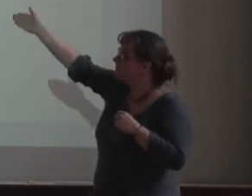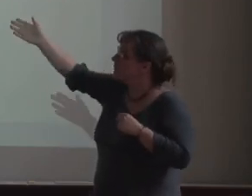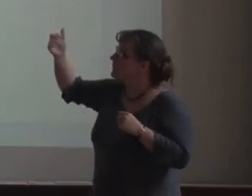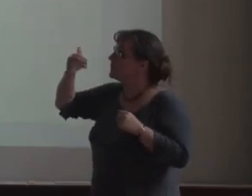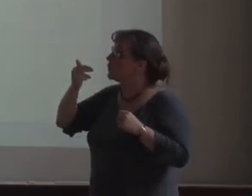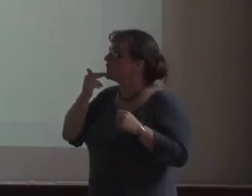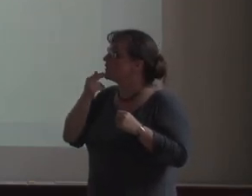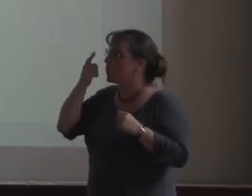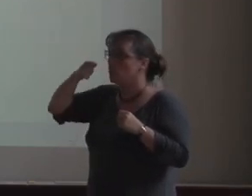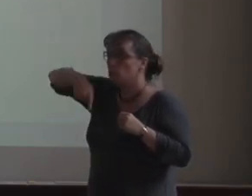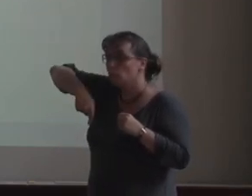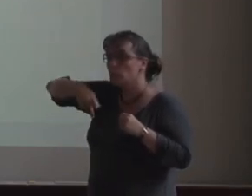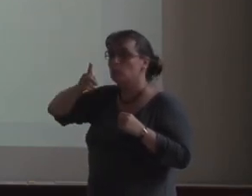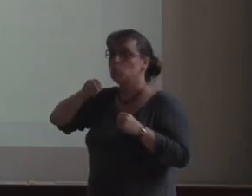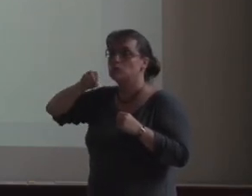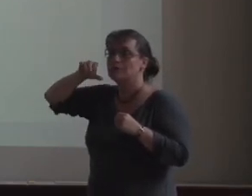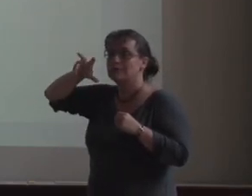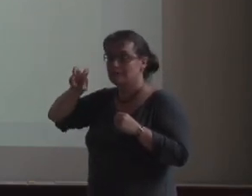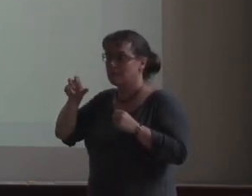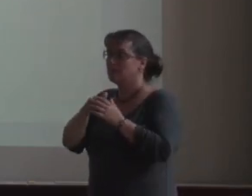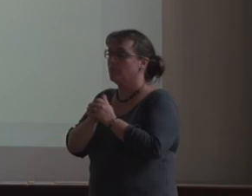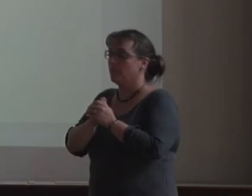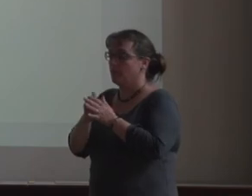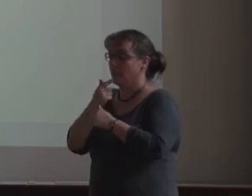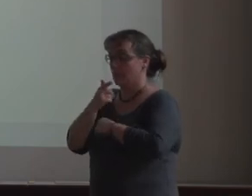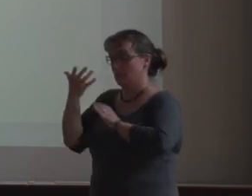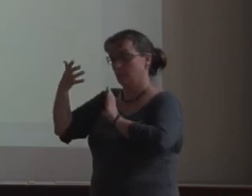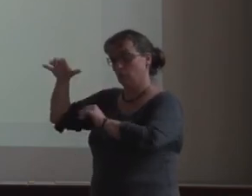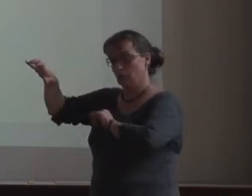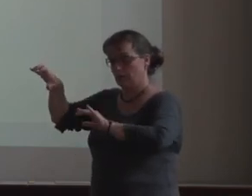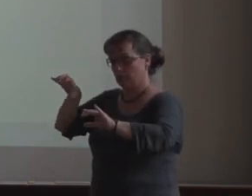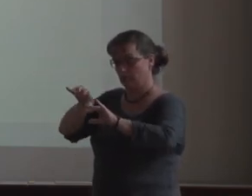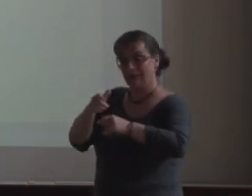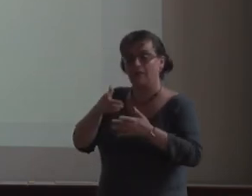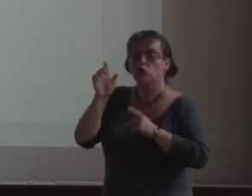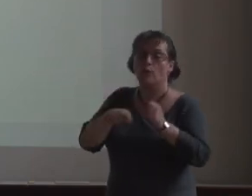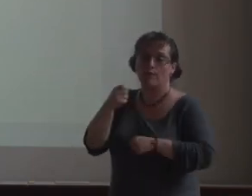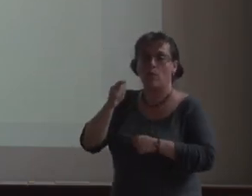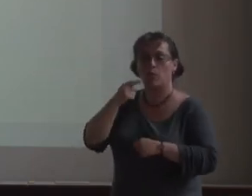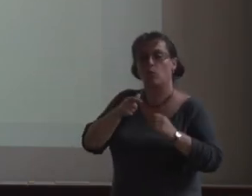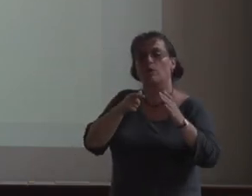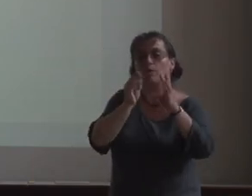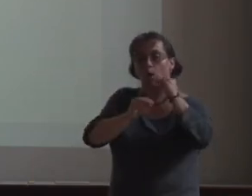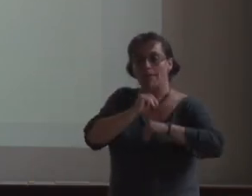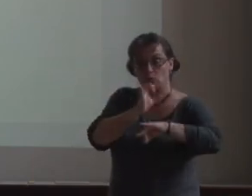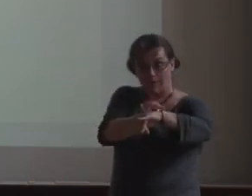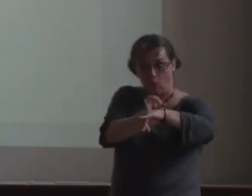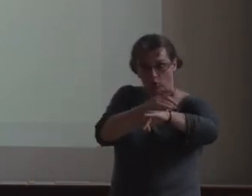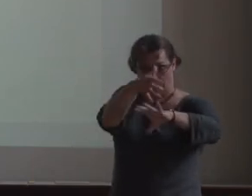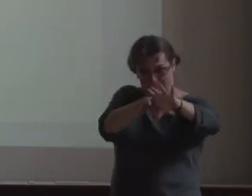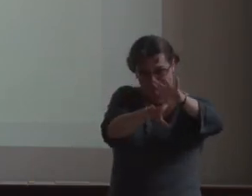d'utilisation de QPOSIX avec le module donc en programmation synchrone POSIX IPC. Donc c'est là, il y